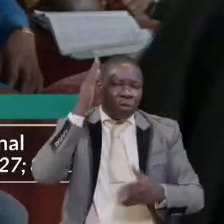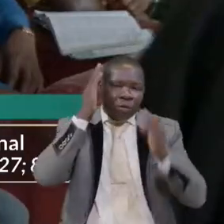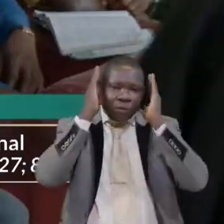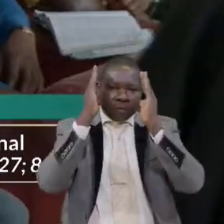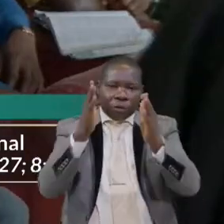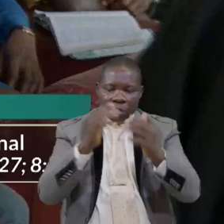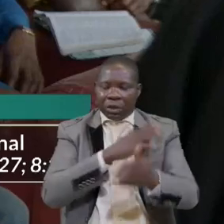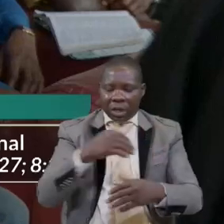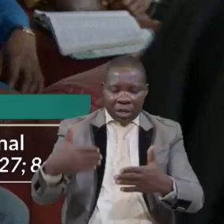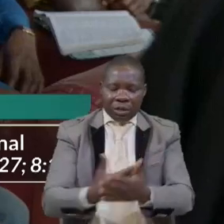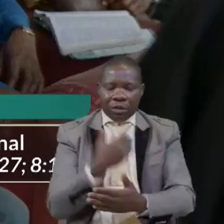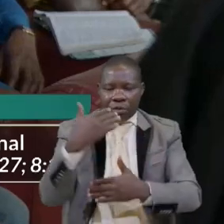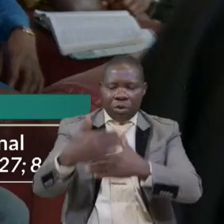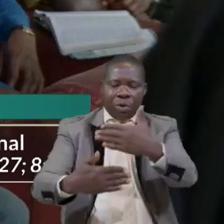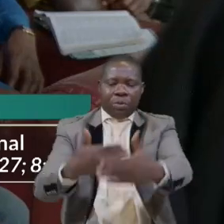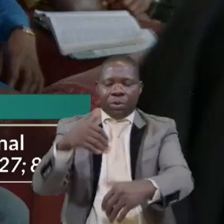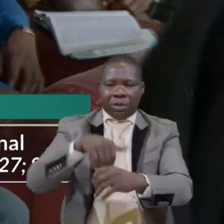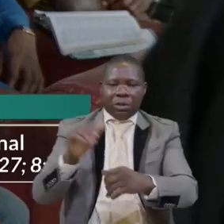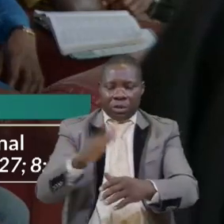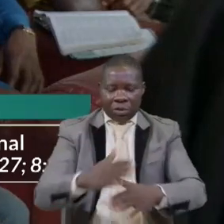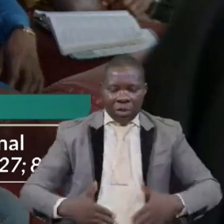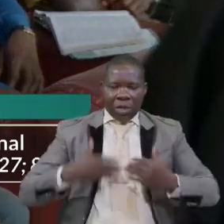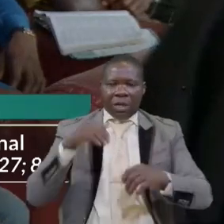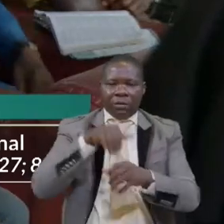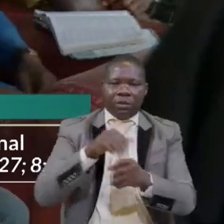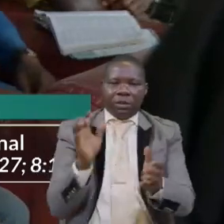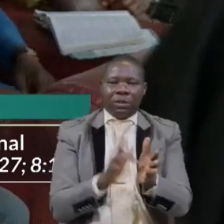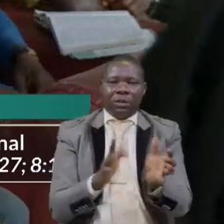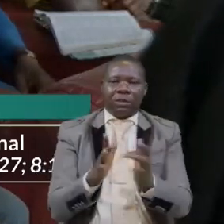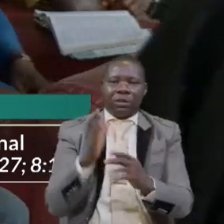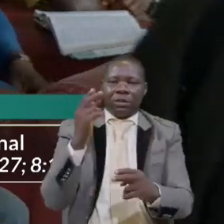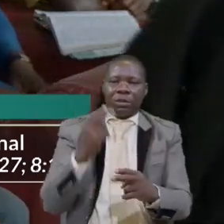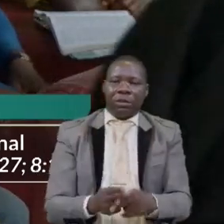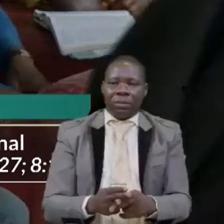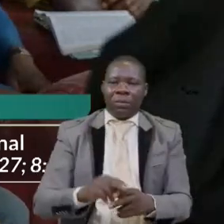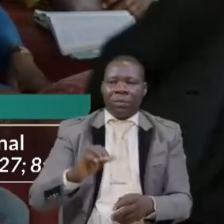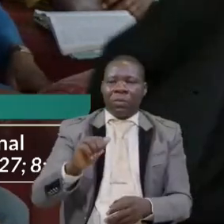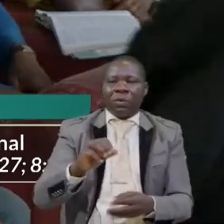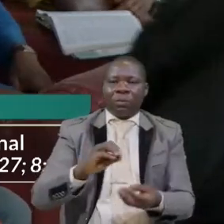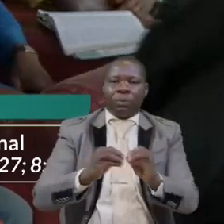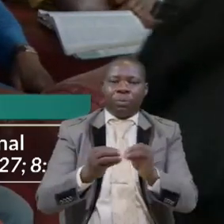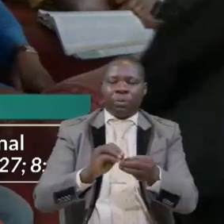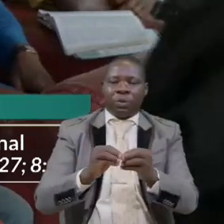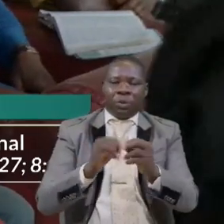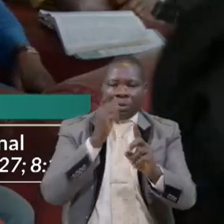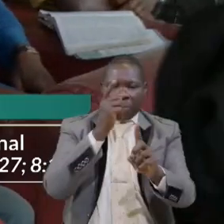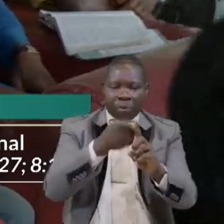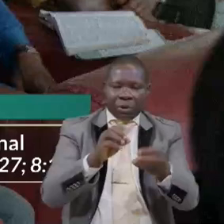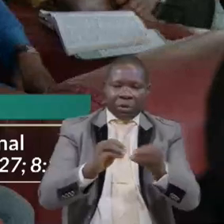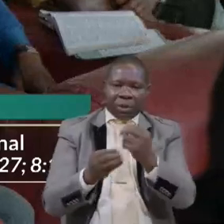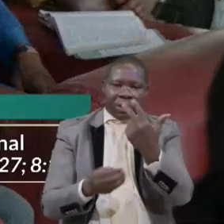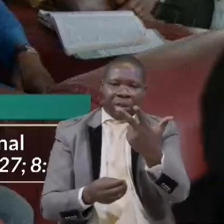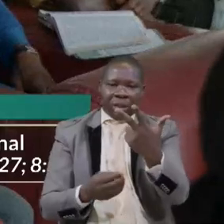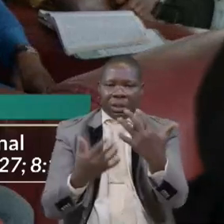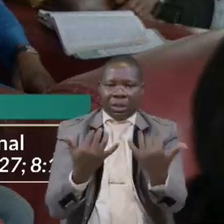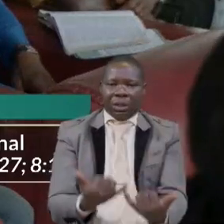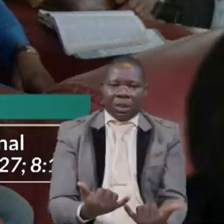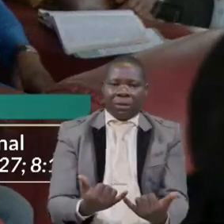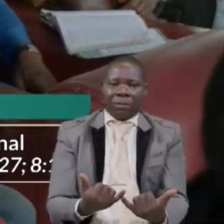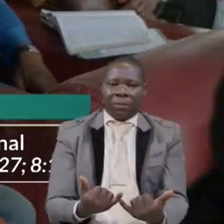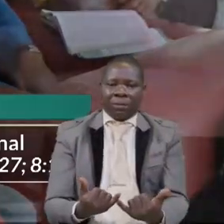progrès dans ta vie au nom de Jésus. Troisième point maintenant, troisième point, le